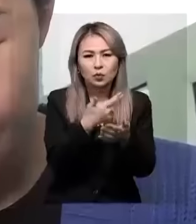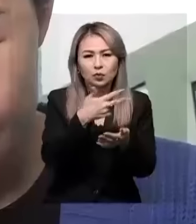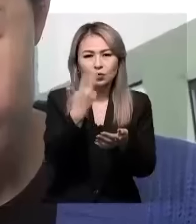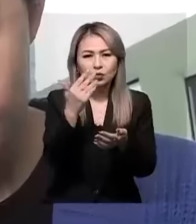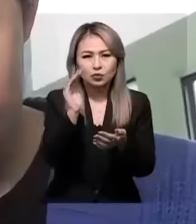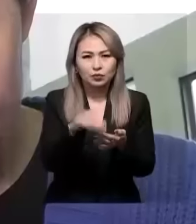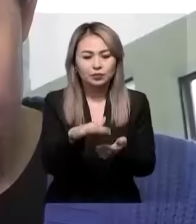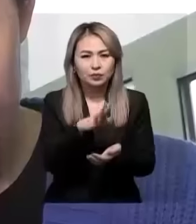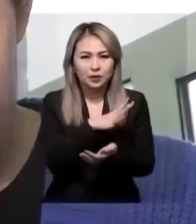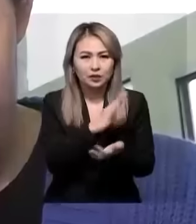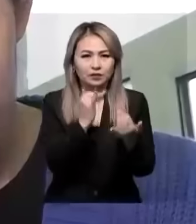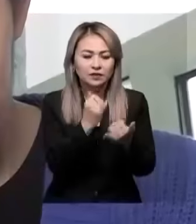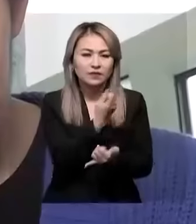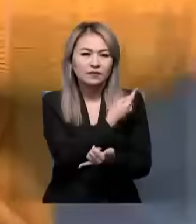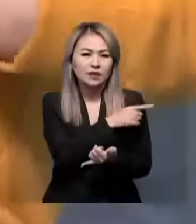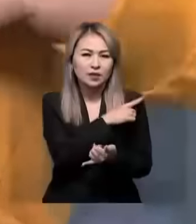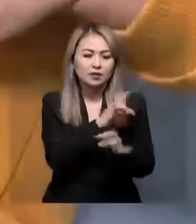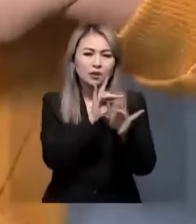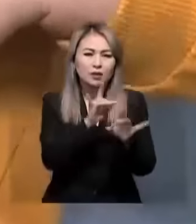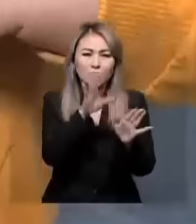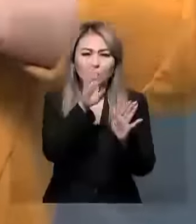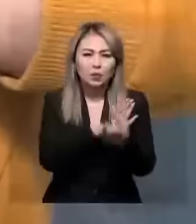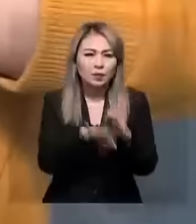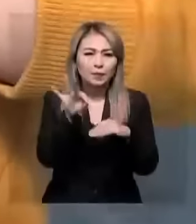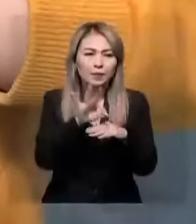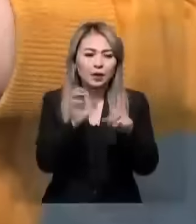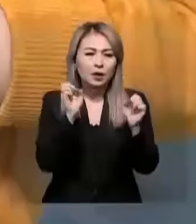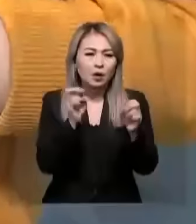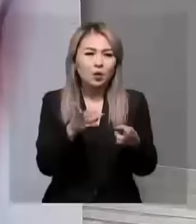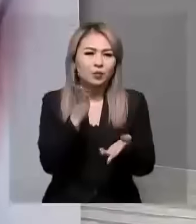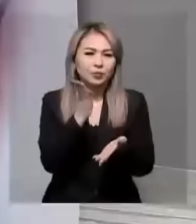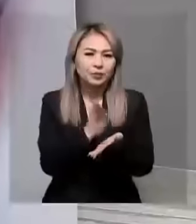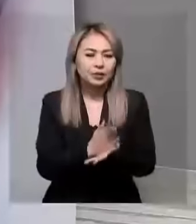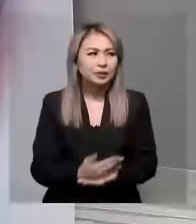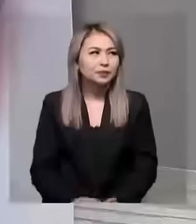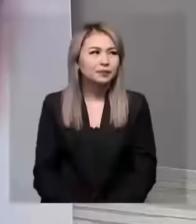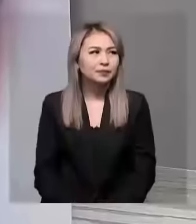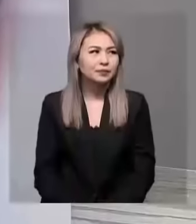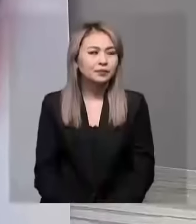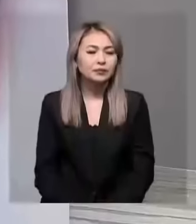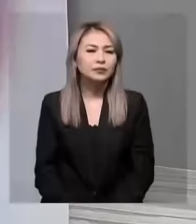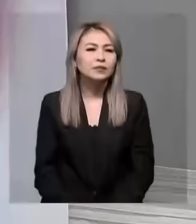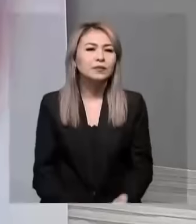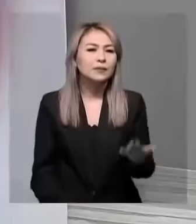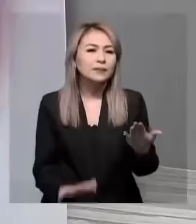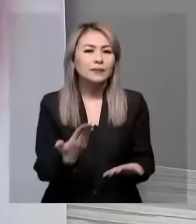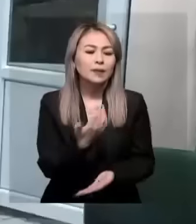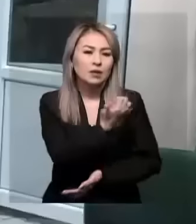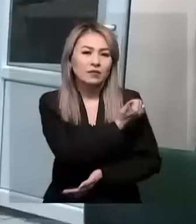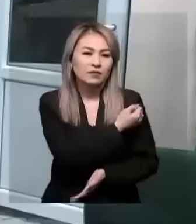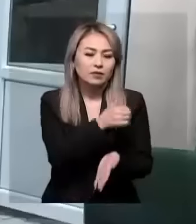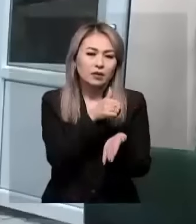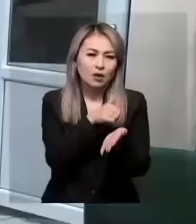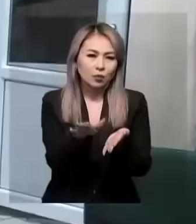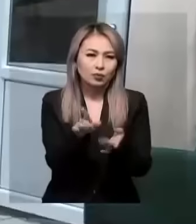бала екпе алған. Дәрігерлер бұл аурудың асқынып кету қаупі бар екенін айтады. Екпе жасатудан бас тартудың